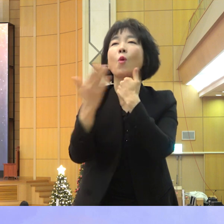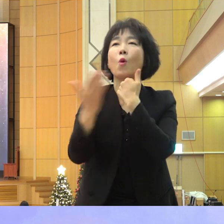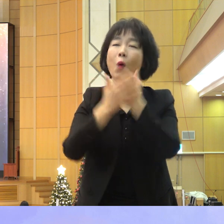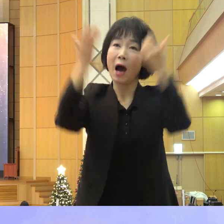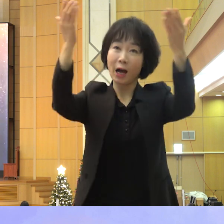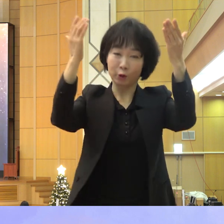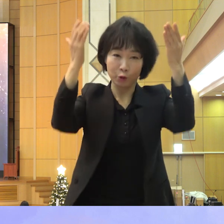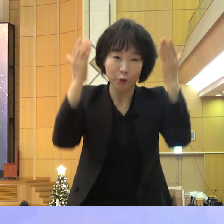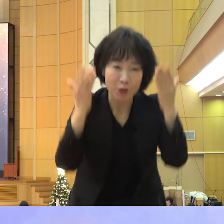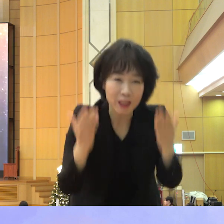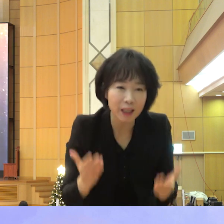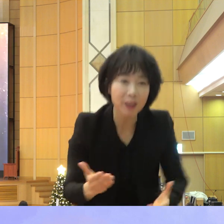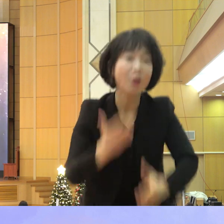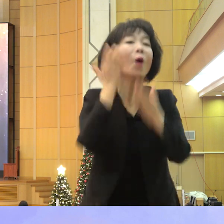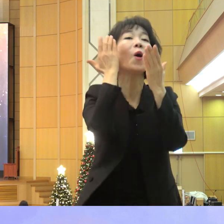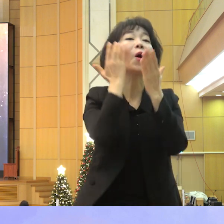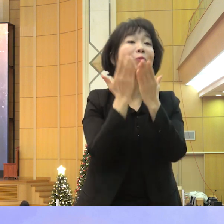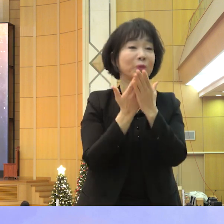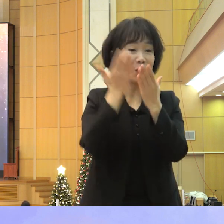사랑하게